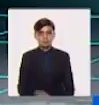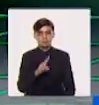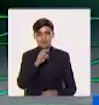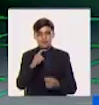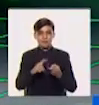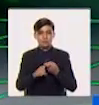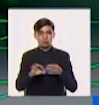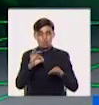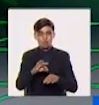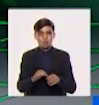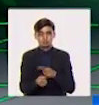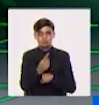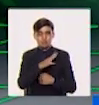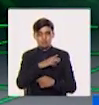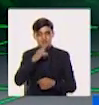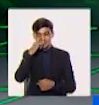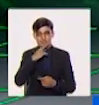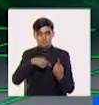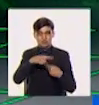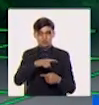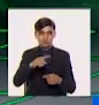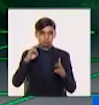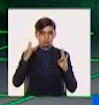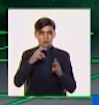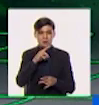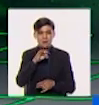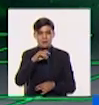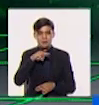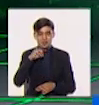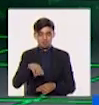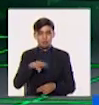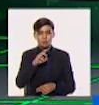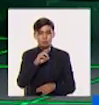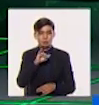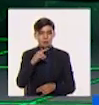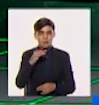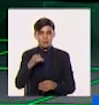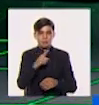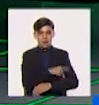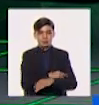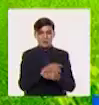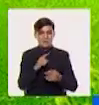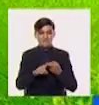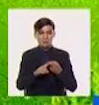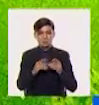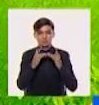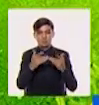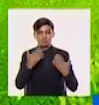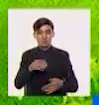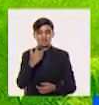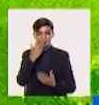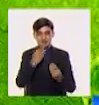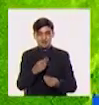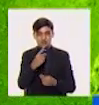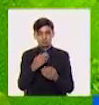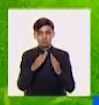Коронавирус шықтырған қазақстандық белгілі кәсіпкер меценат Қайрат Құдайберген инфекциялық ауруханаға жеткізілді. Бұған дейін 3 күн бойы